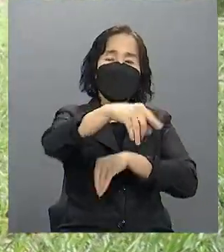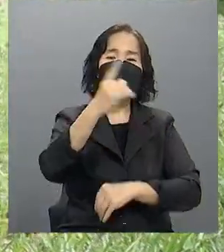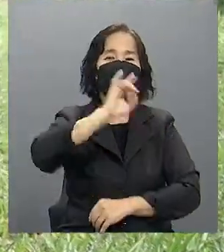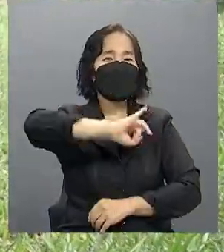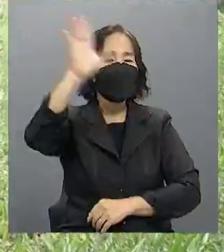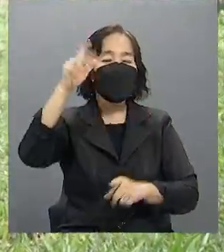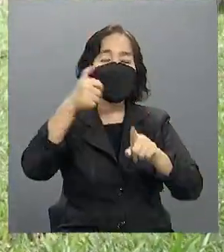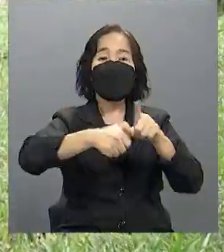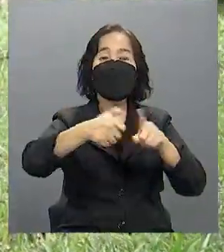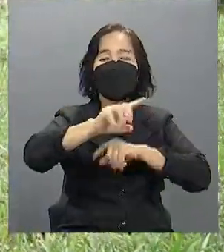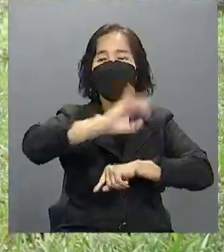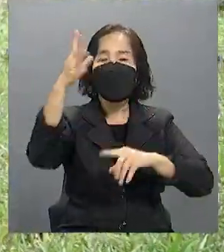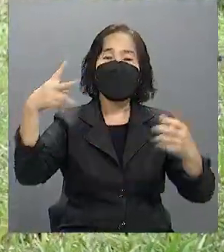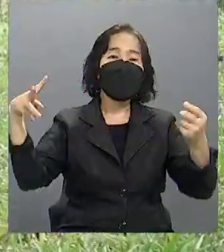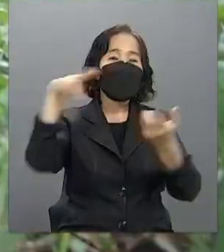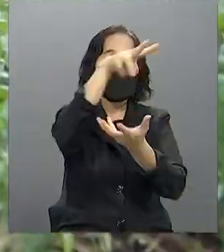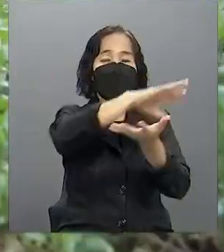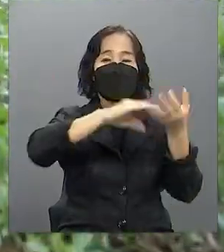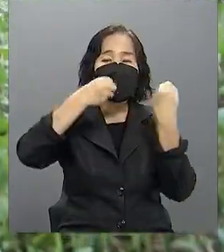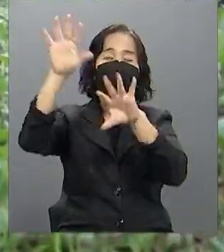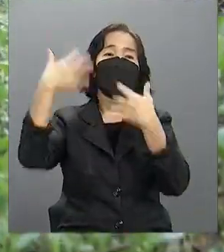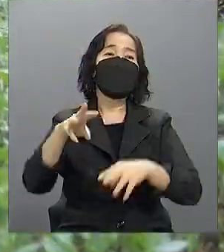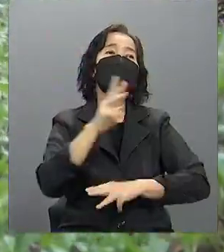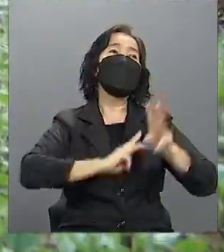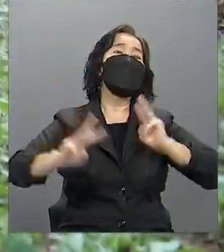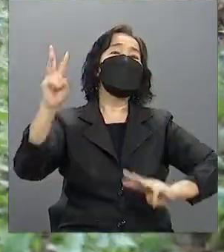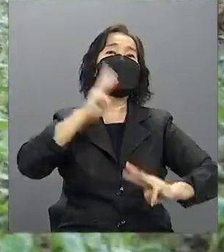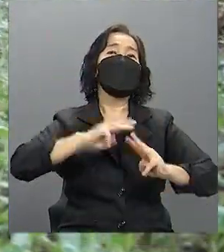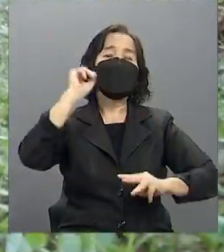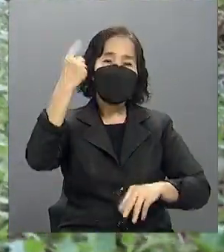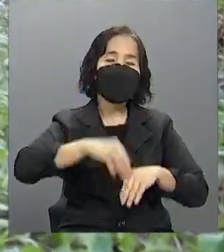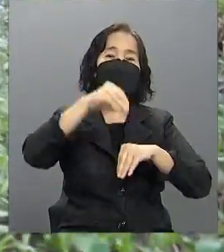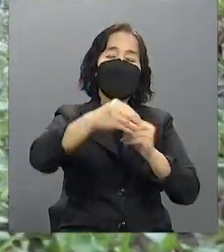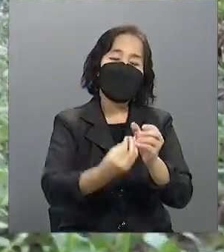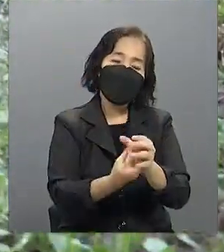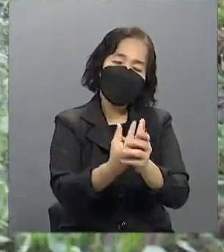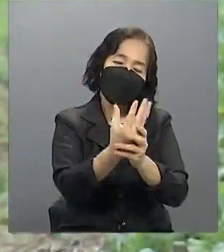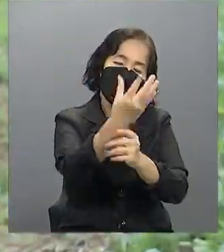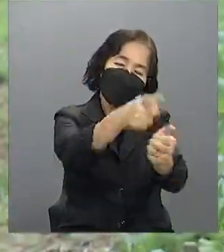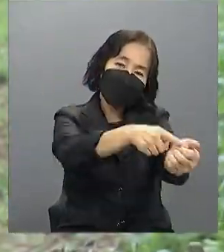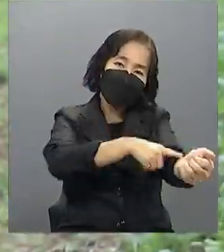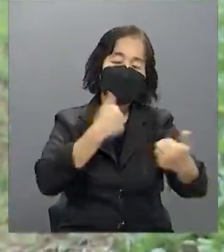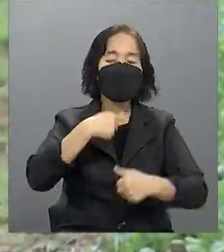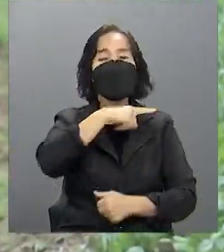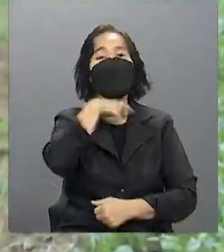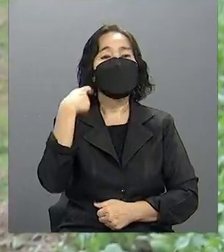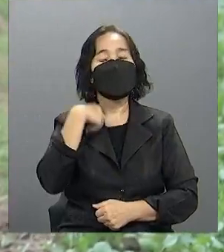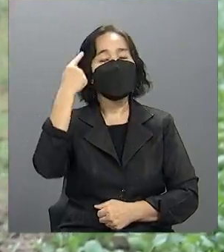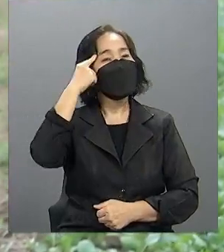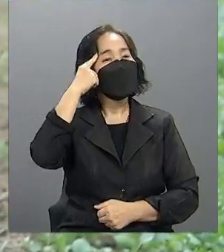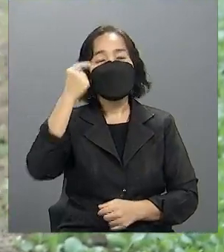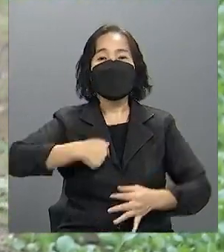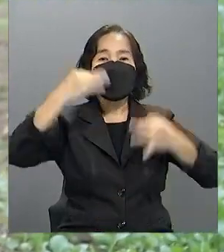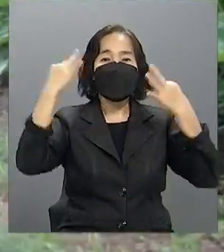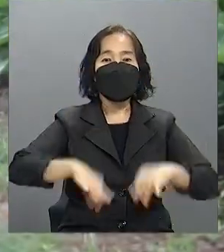าลก็ไม่มีผลผลิตออกขายทำให้ประสบภาวะขาดทุนจึงตัดสินใจเข้ารับการอบรมการทำเกษ